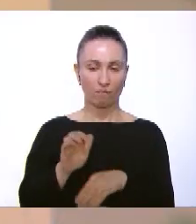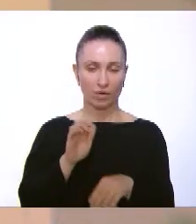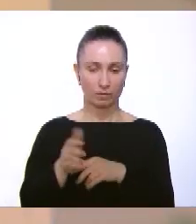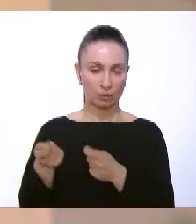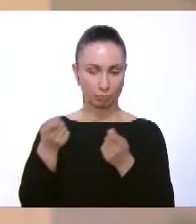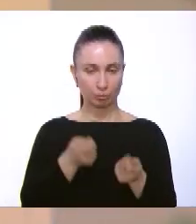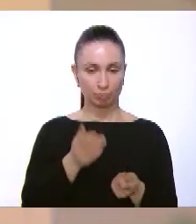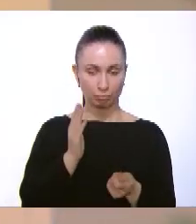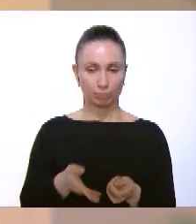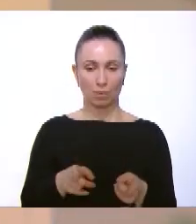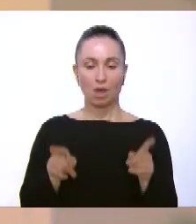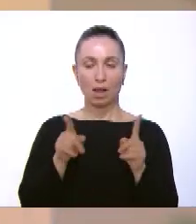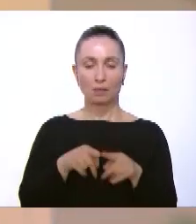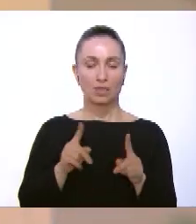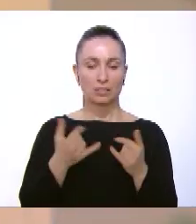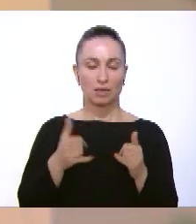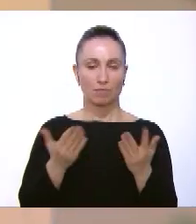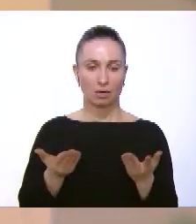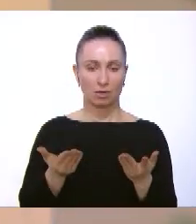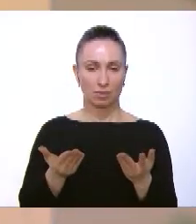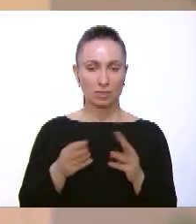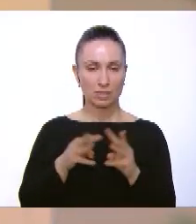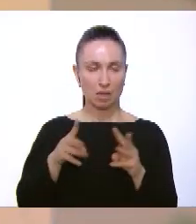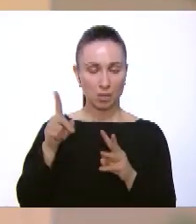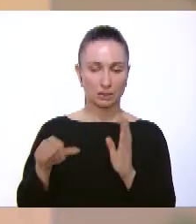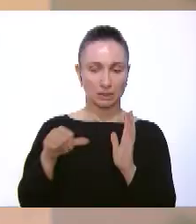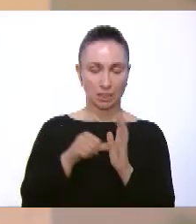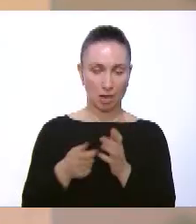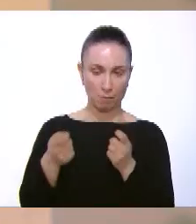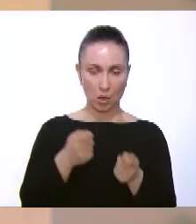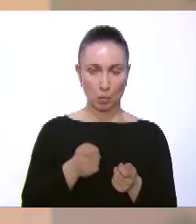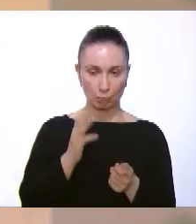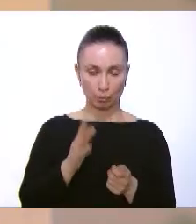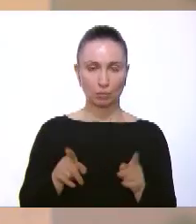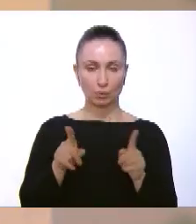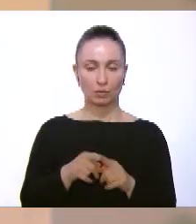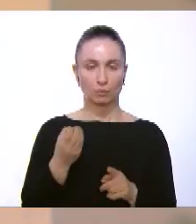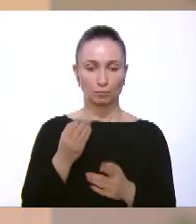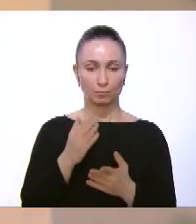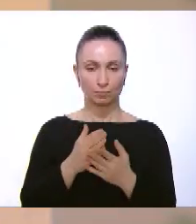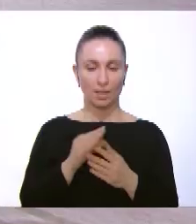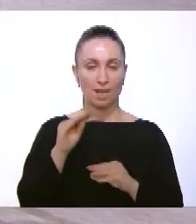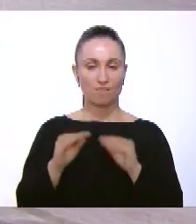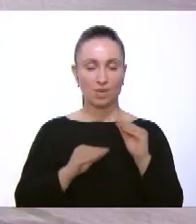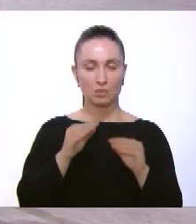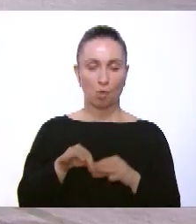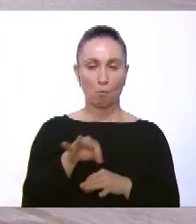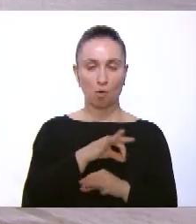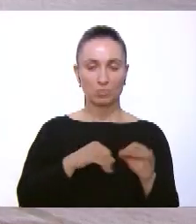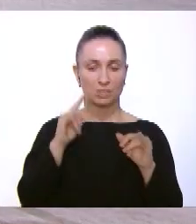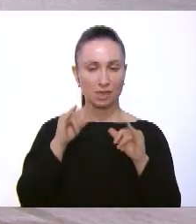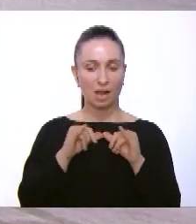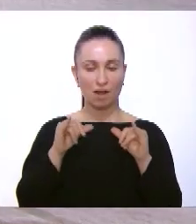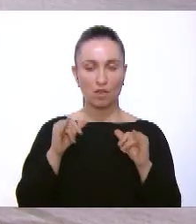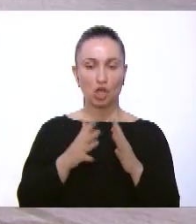აპარატსაც, ასევე რასაკვირველია ეს სამინისტროს დახმარებით, ასევე ხდება ინფრასტრუქტურული პროექტის განვითარება,